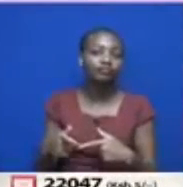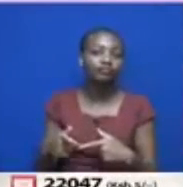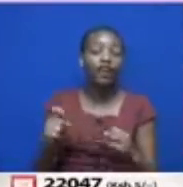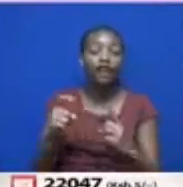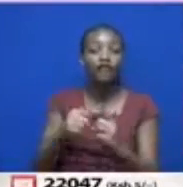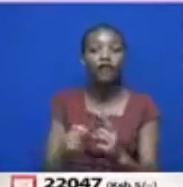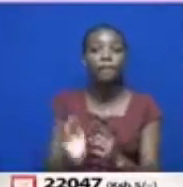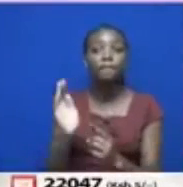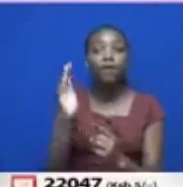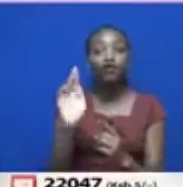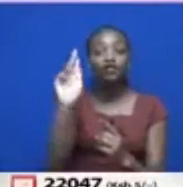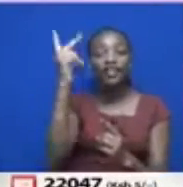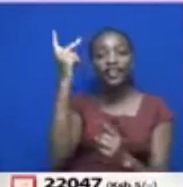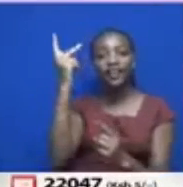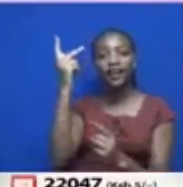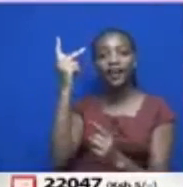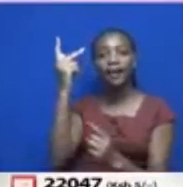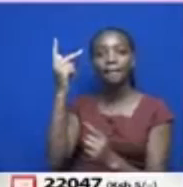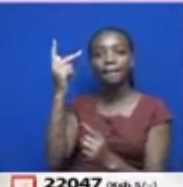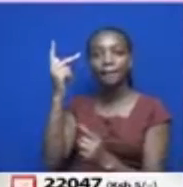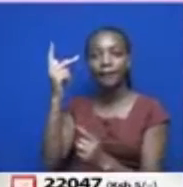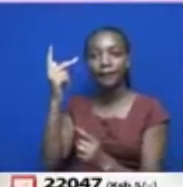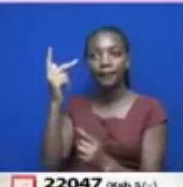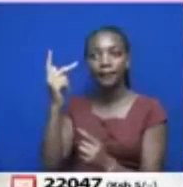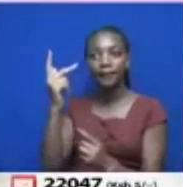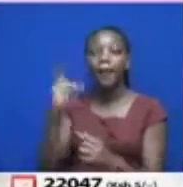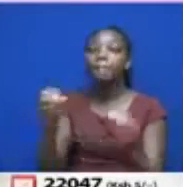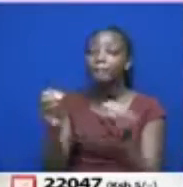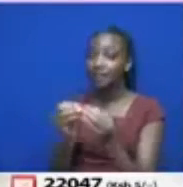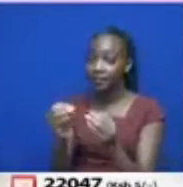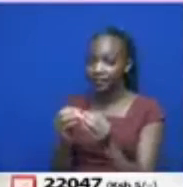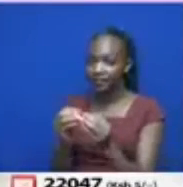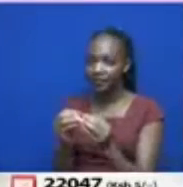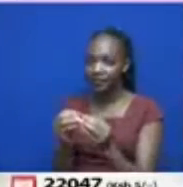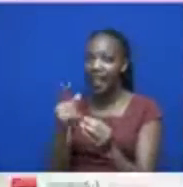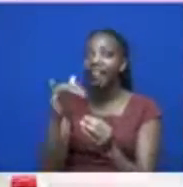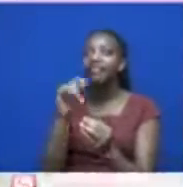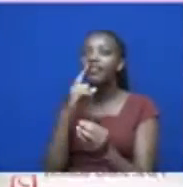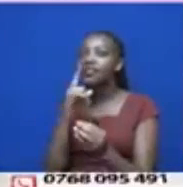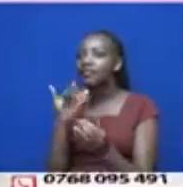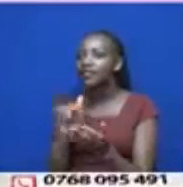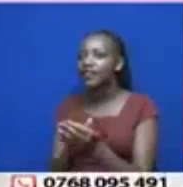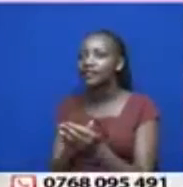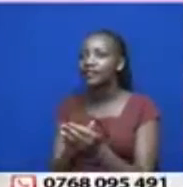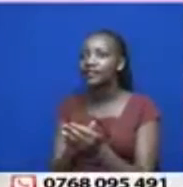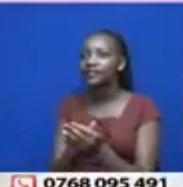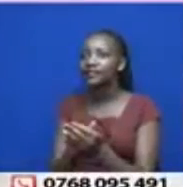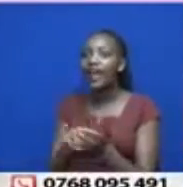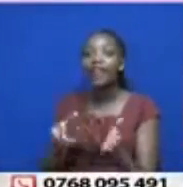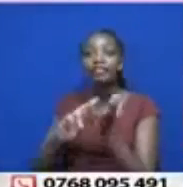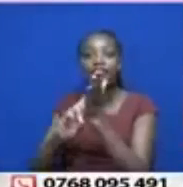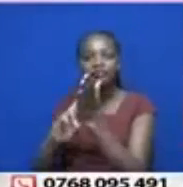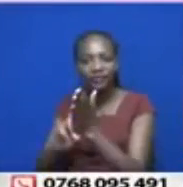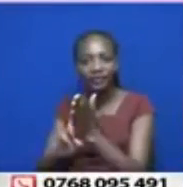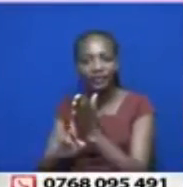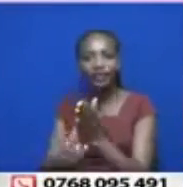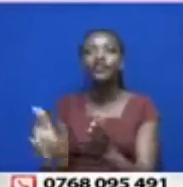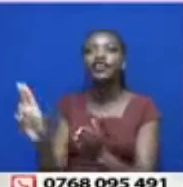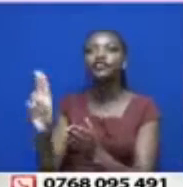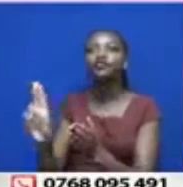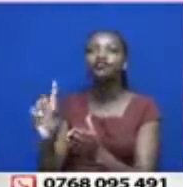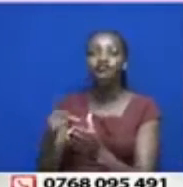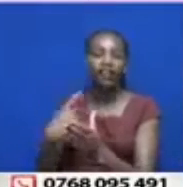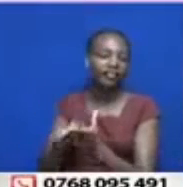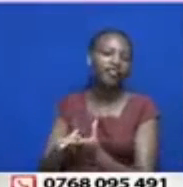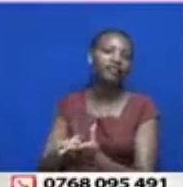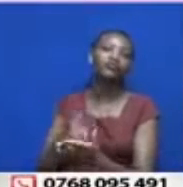ile tunaitwa the Mount Kenya elites. Uh-huh. Walipokutana, uh-huh, wakasema their spokesperson ni Uhuru Kenyatta, uh-huh, basi ikawa ni Uhuru